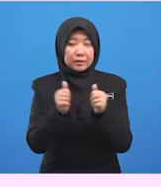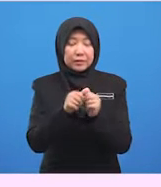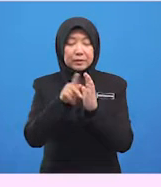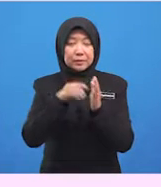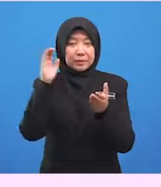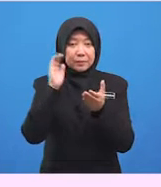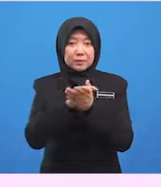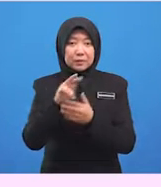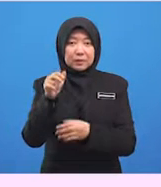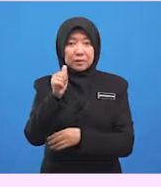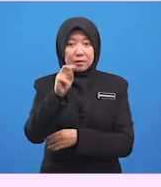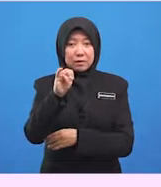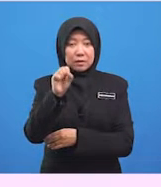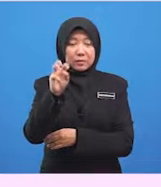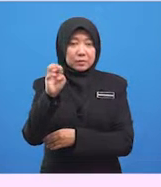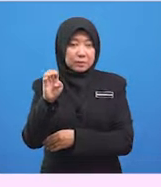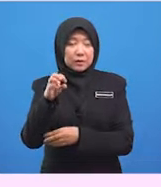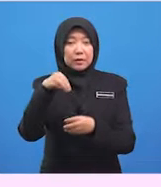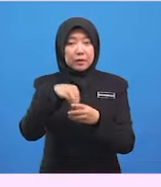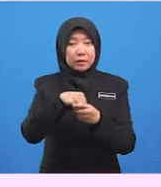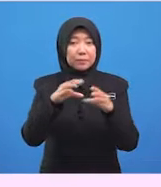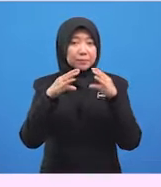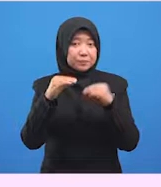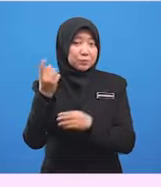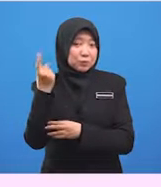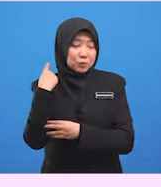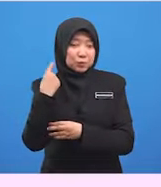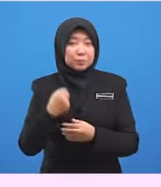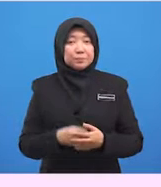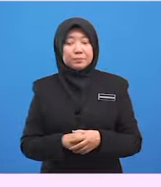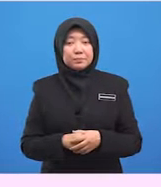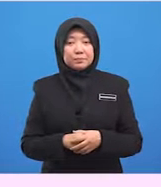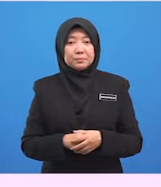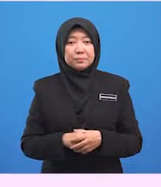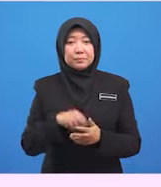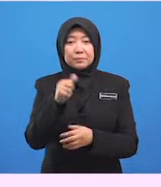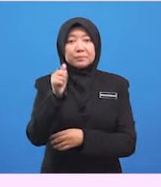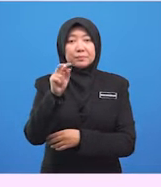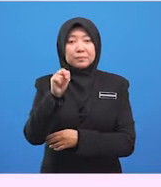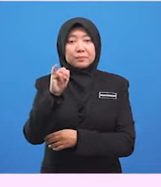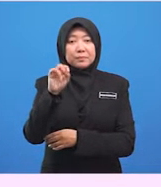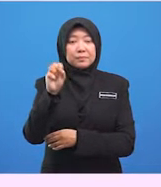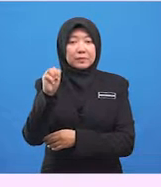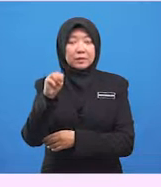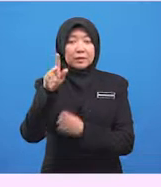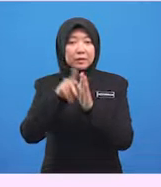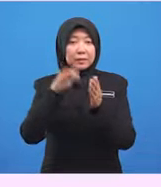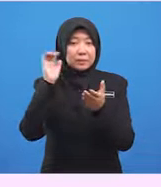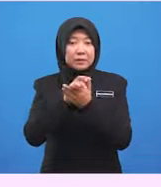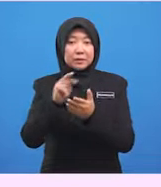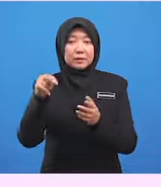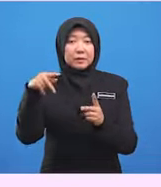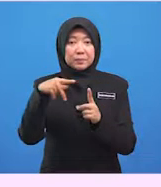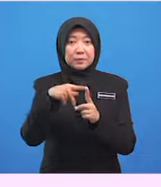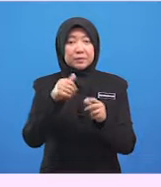kepercayaan animisme Dalam pengajaran dahulu animisme ialah kepercayaan